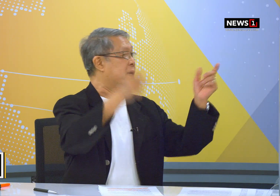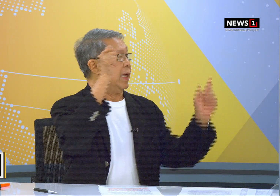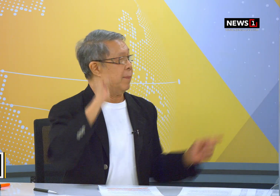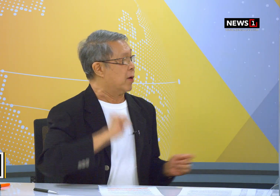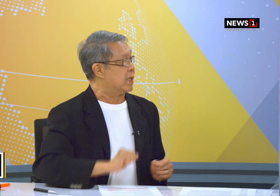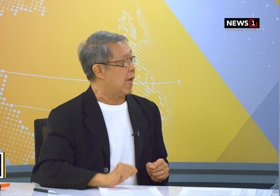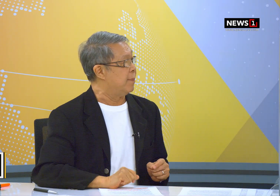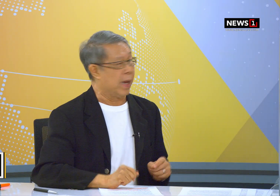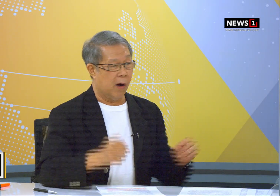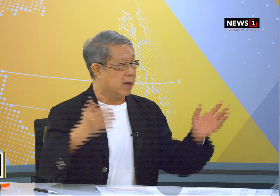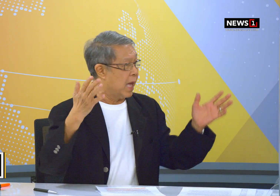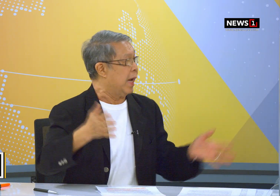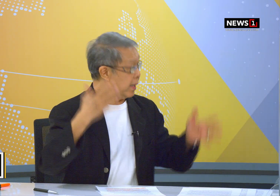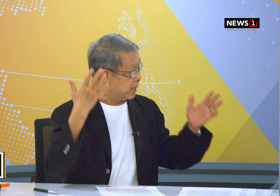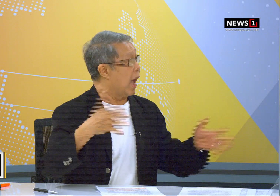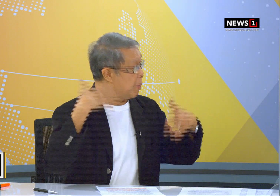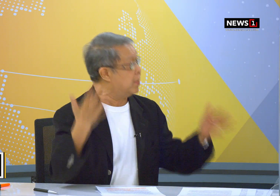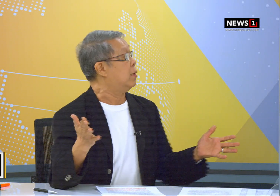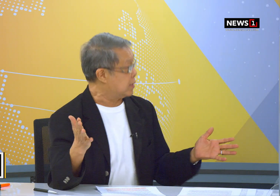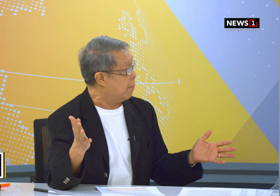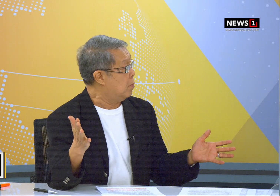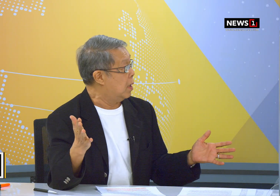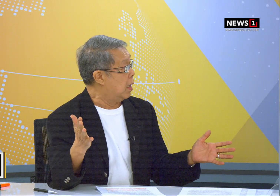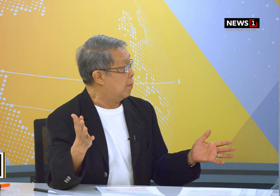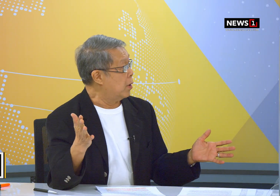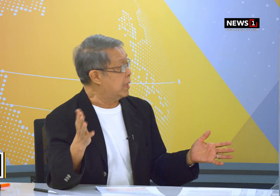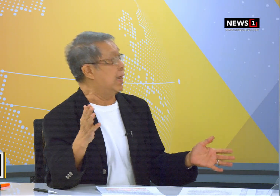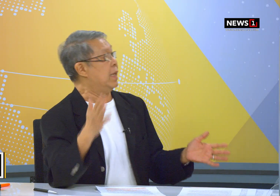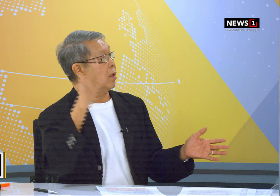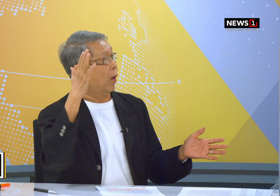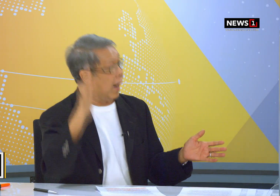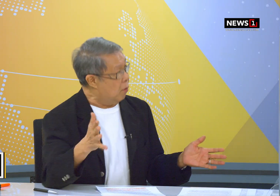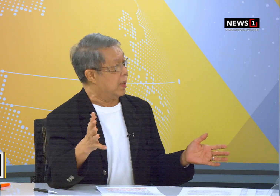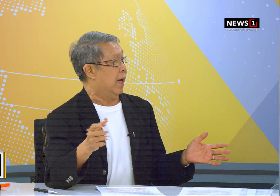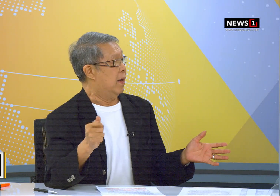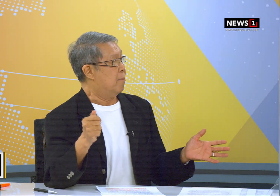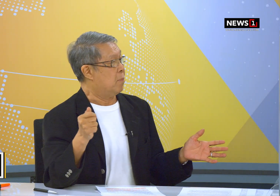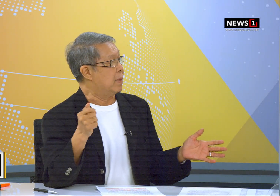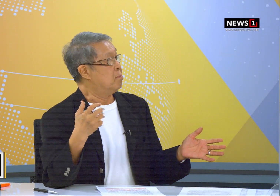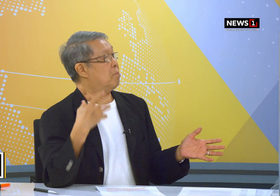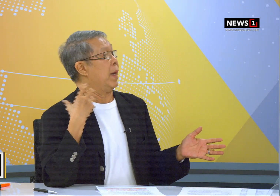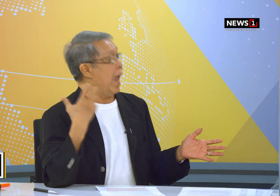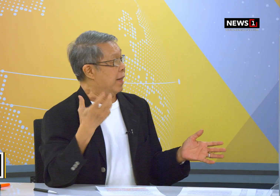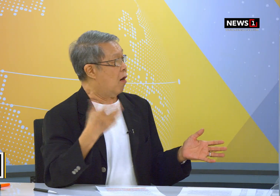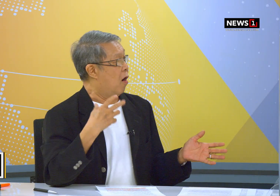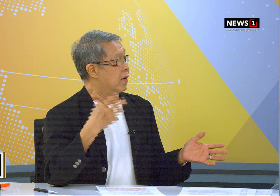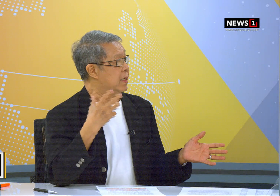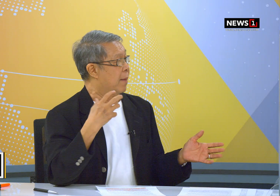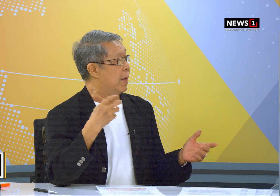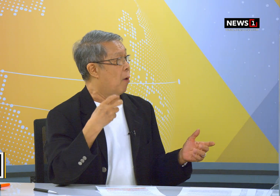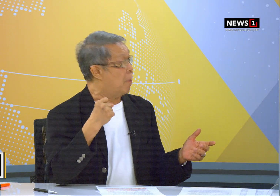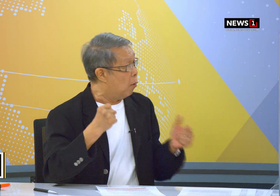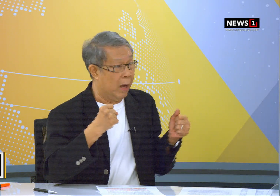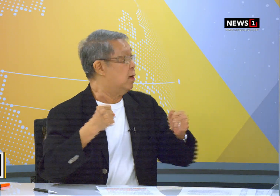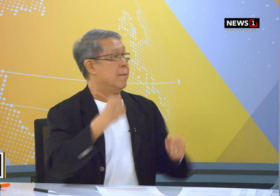ันเขาก็ขีดมอตอไทไปเขาก็ตายอาจจะตายเพิ่มขด connectorเพราะฉะนั้นตัวเราเนี่ยมันเป็น bumping going on